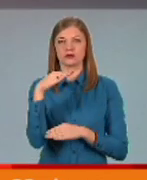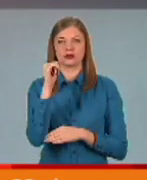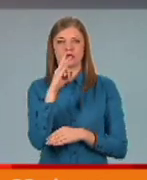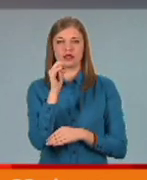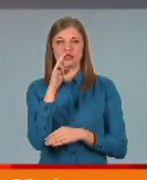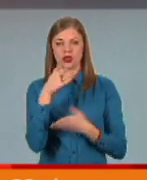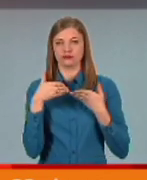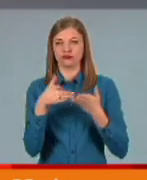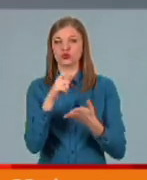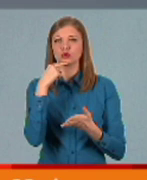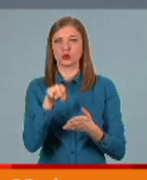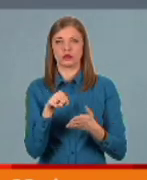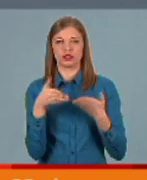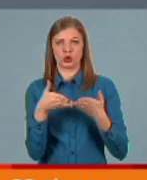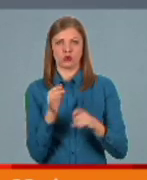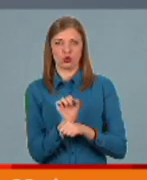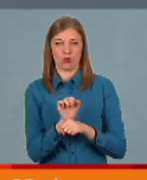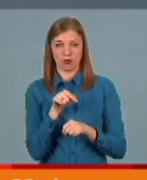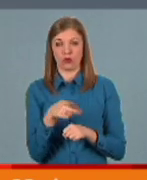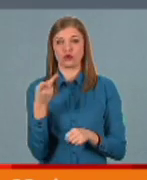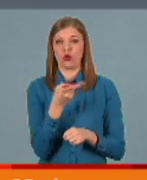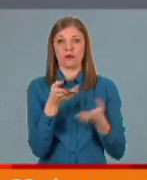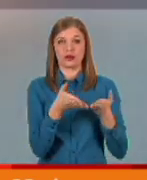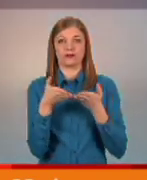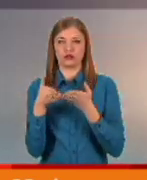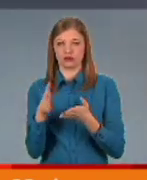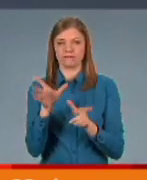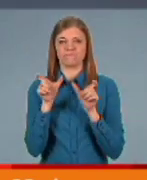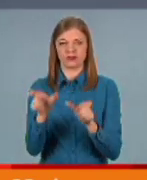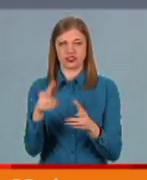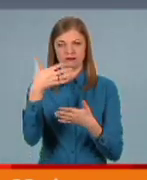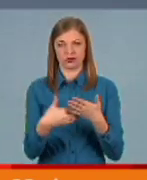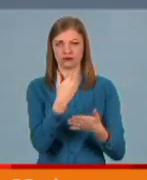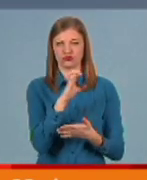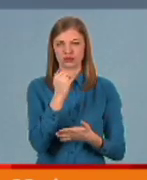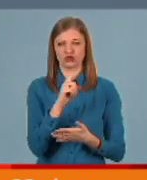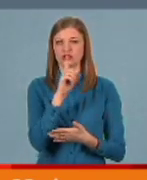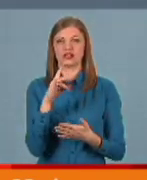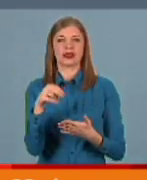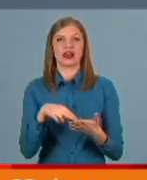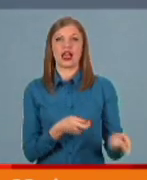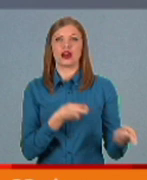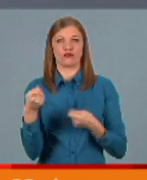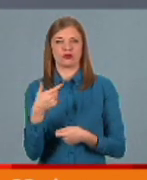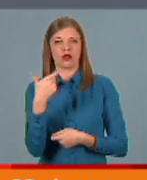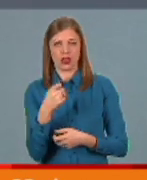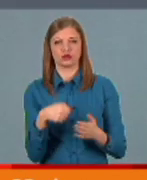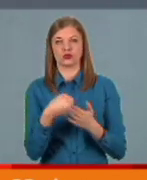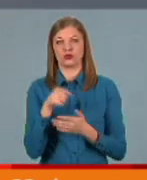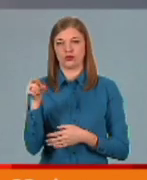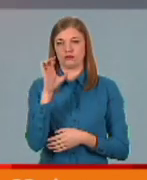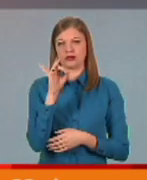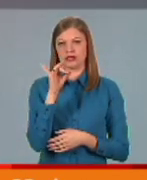Танзанії вирушили з російського порту Темрюк. Обидва судна в санкційному списку США за нелегальне постачання палива до